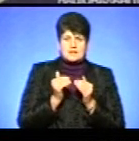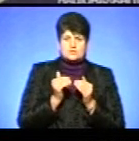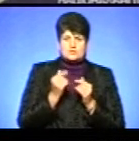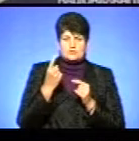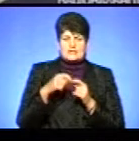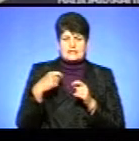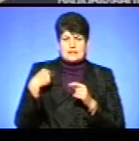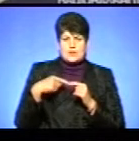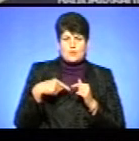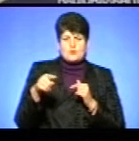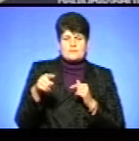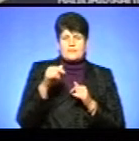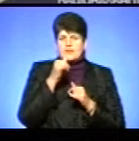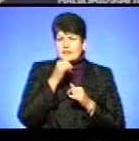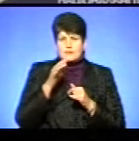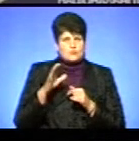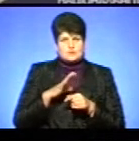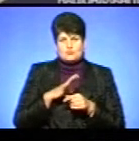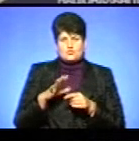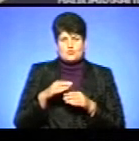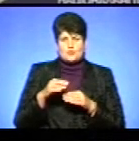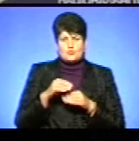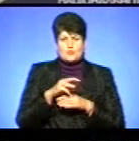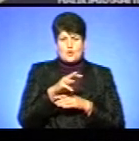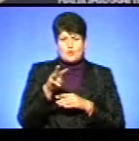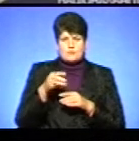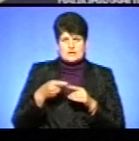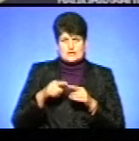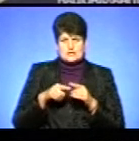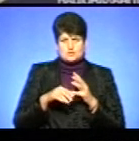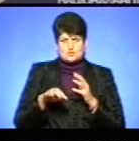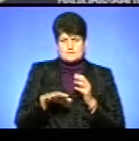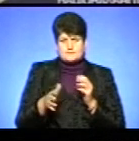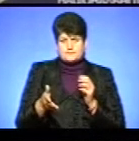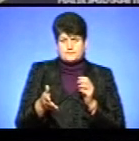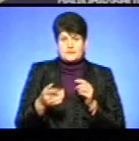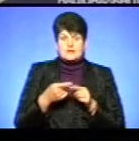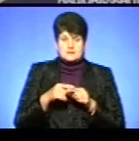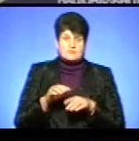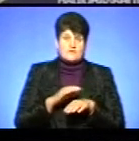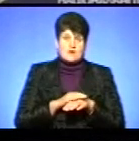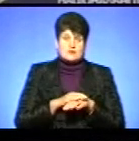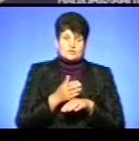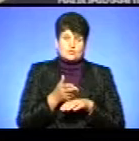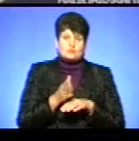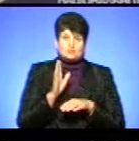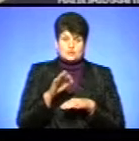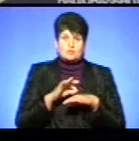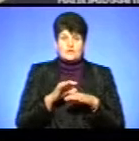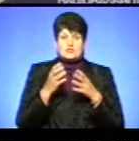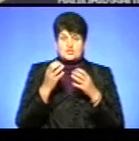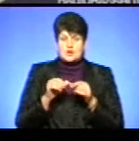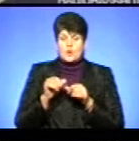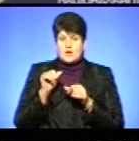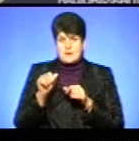до населеного пункту, не можна було окроплювати, значить, цю ділянку землі. За цим фактом буде проведена ще